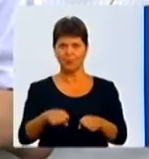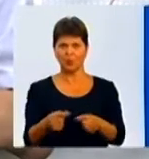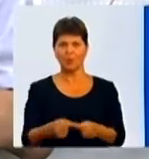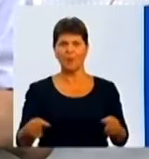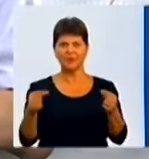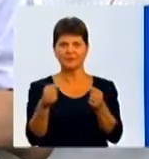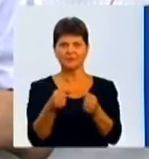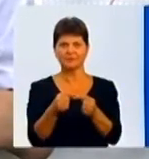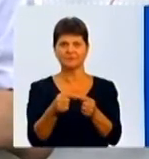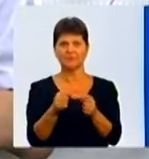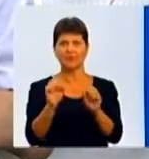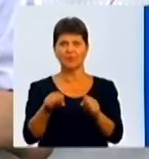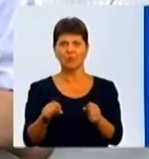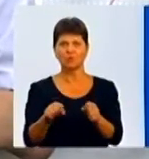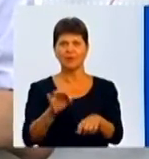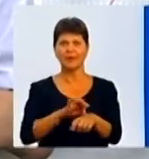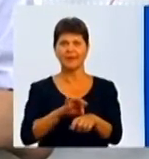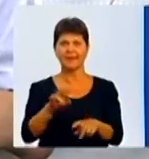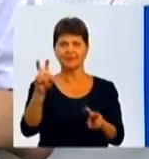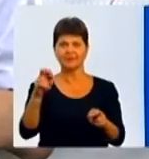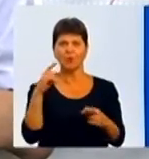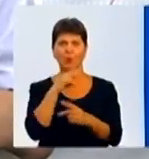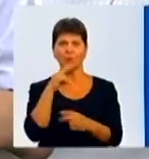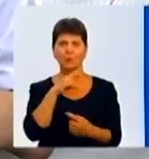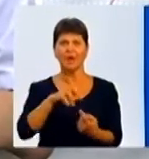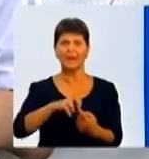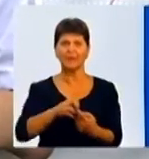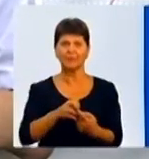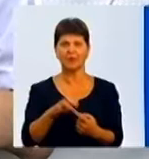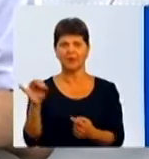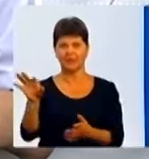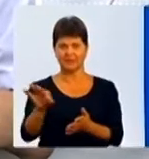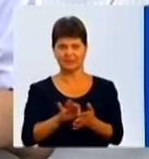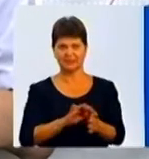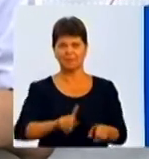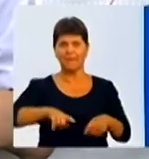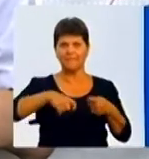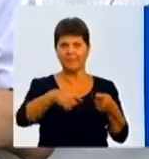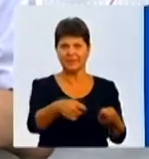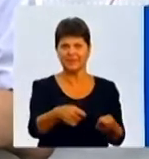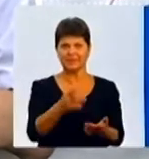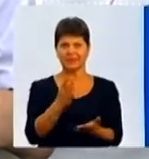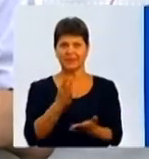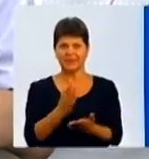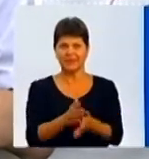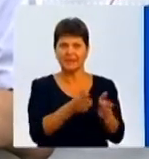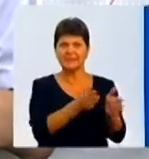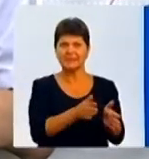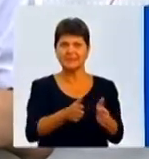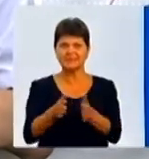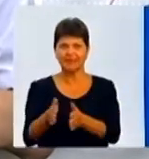визначається чи встановлюється діагноз отруєння грибами, і тут же зразу передається, так як є налагоджена система,